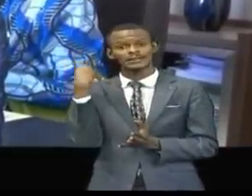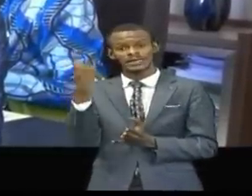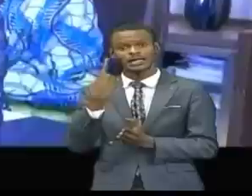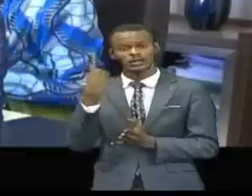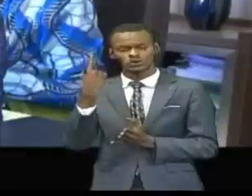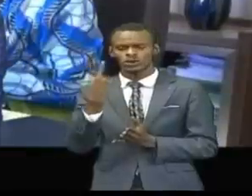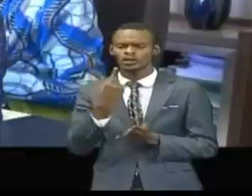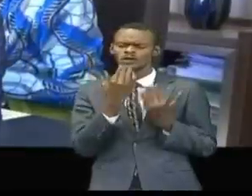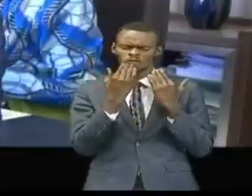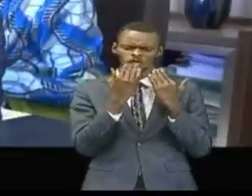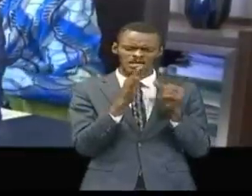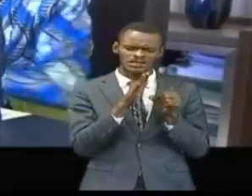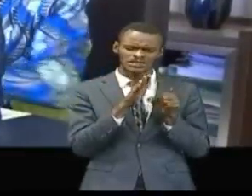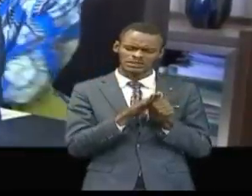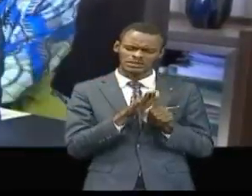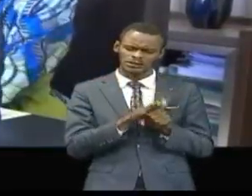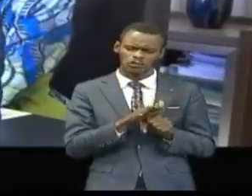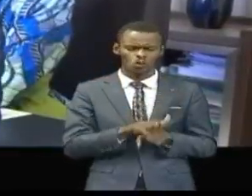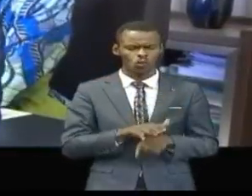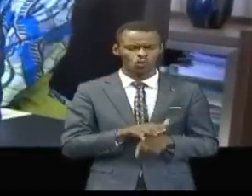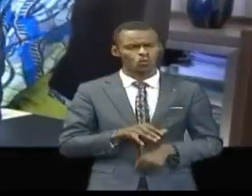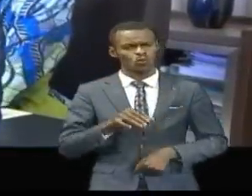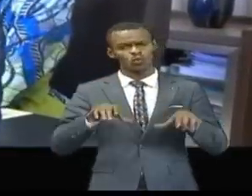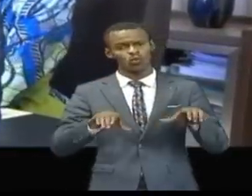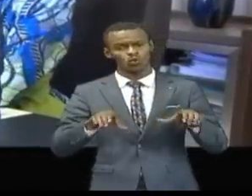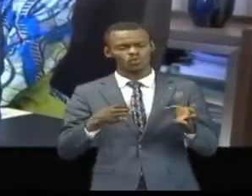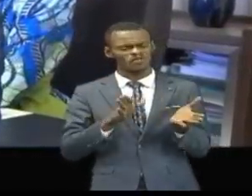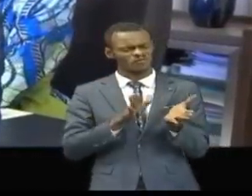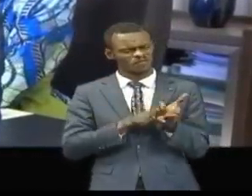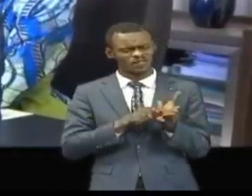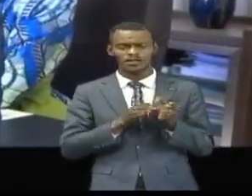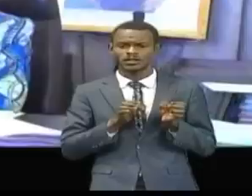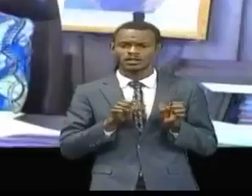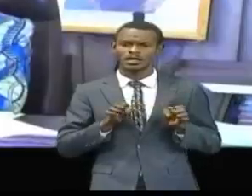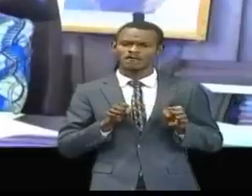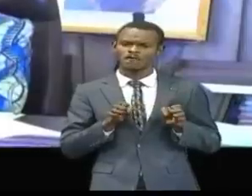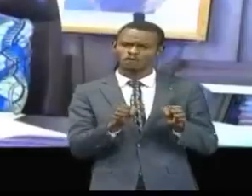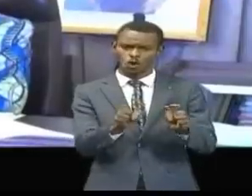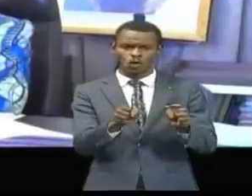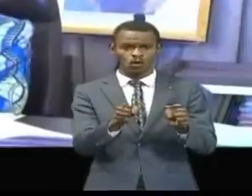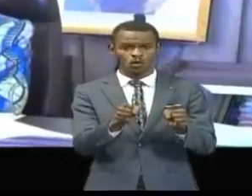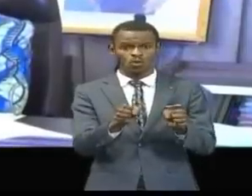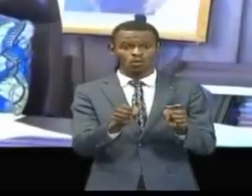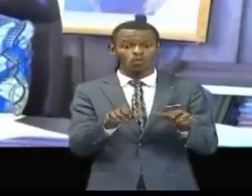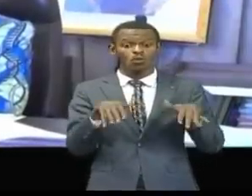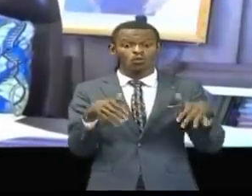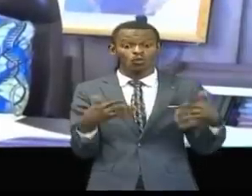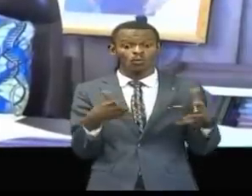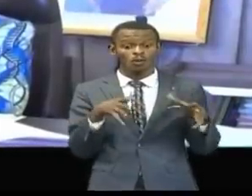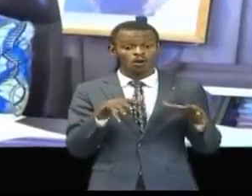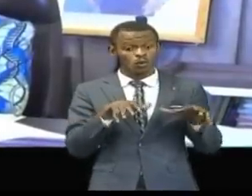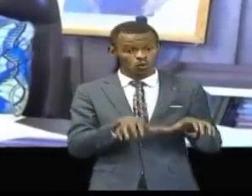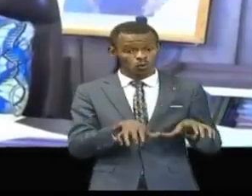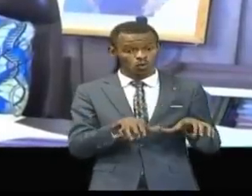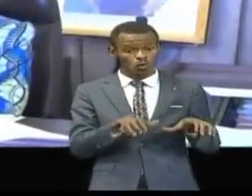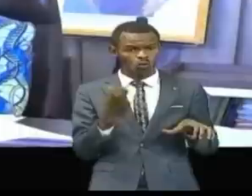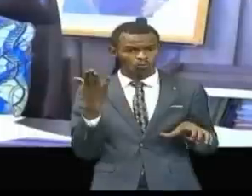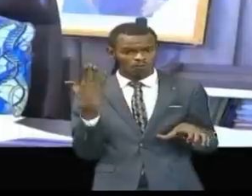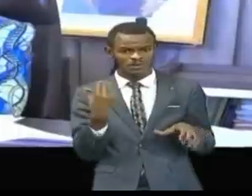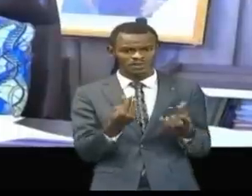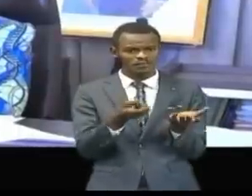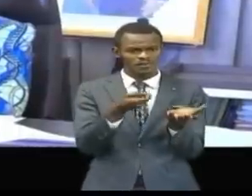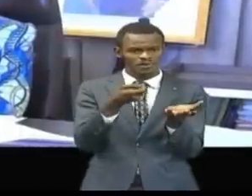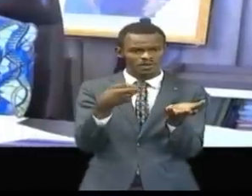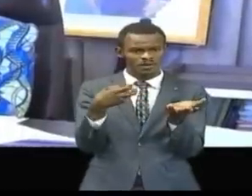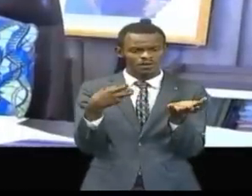performances réalisées particulièrement dans les domaines de la mobilisation des recettes domestiques et